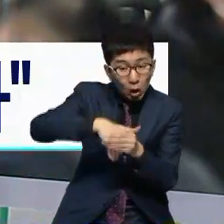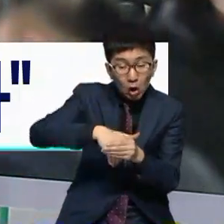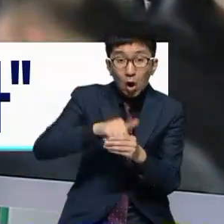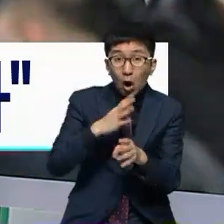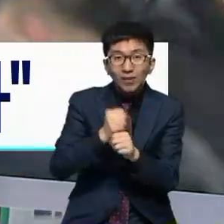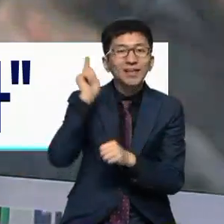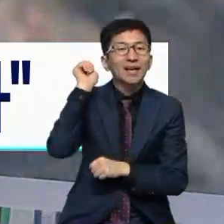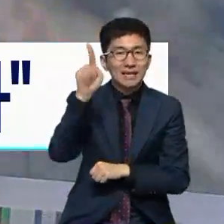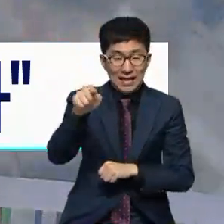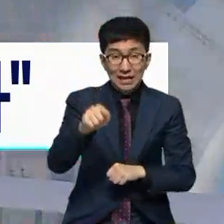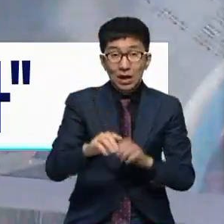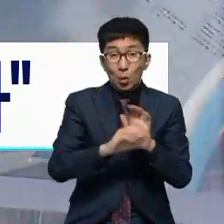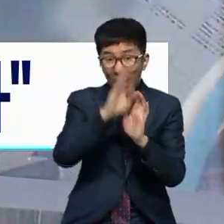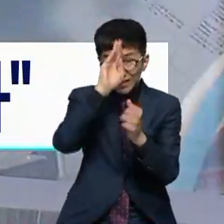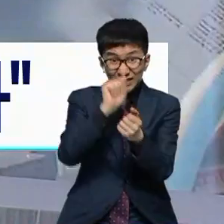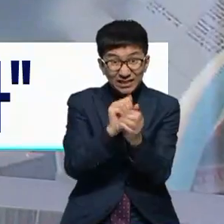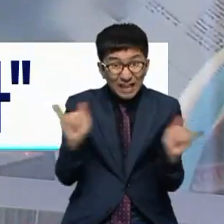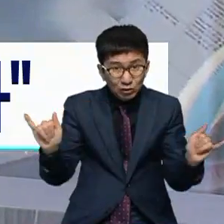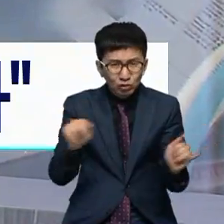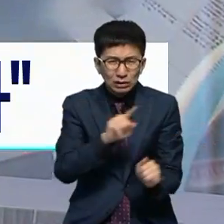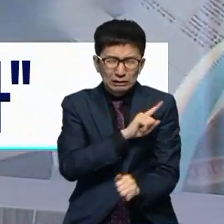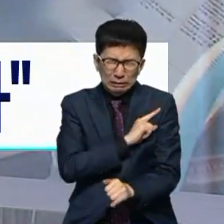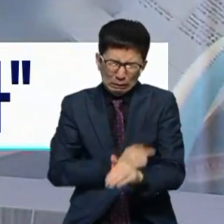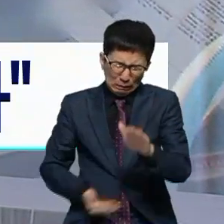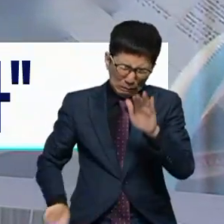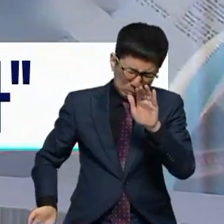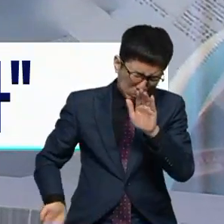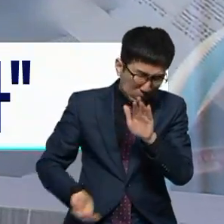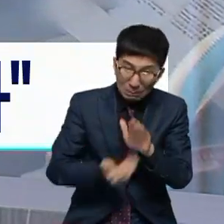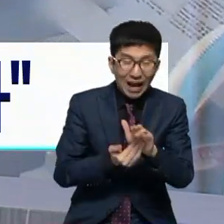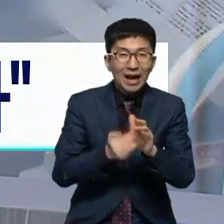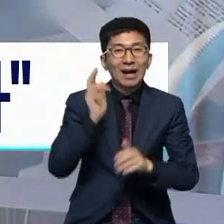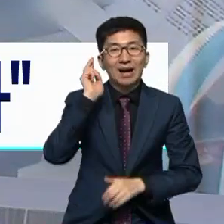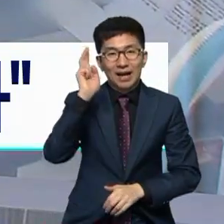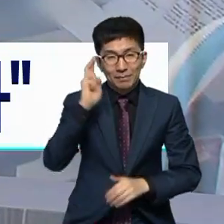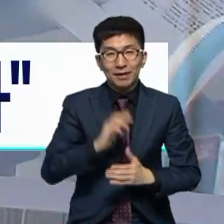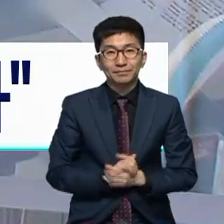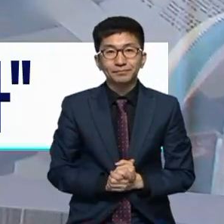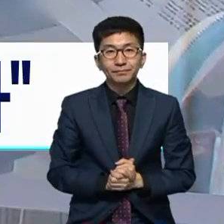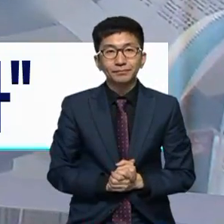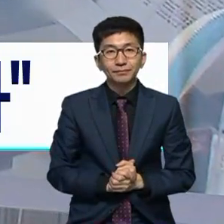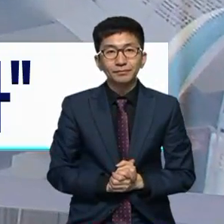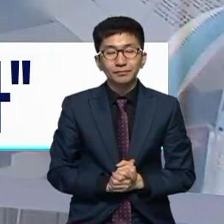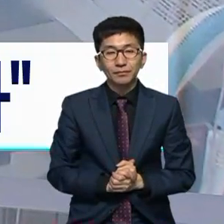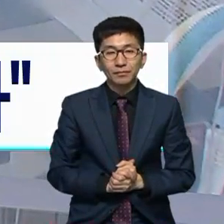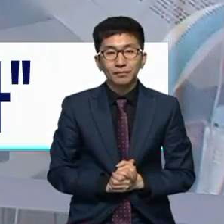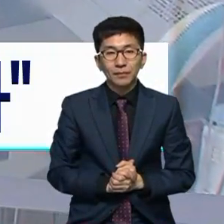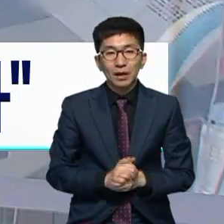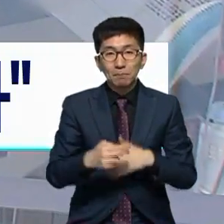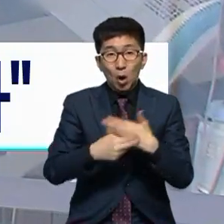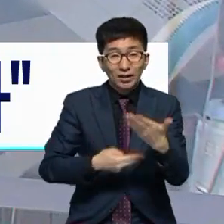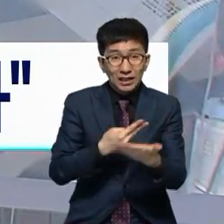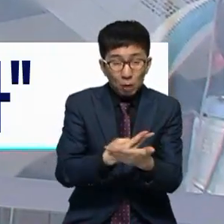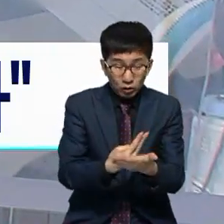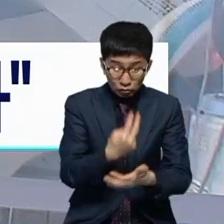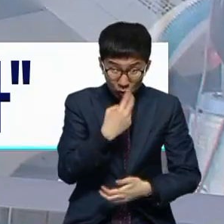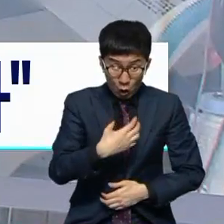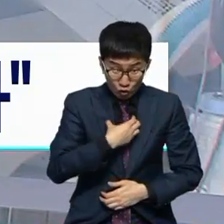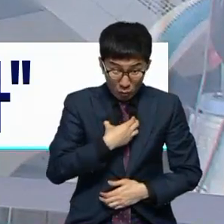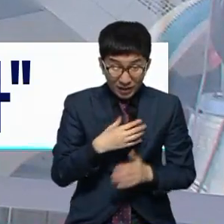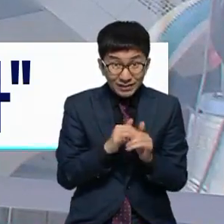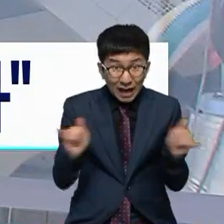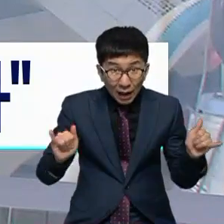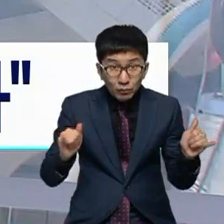대선이 치러지는 내일 발표될 확진자 숫자는 역대 가장 많을 걸로 보입니다. 위중증 환자도 두 달 만에 1,000명을